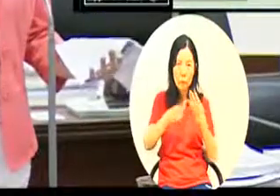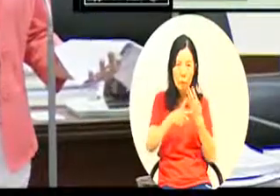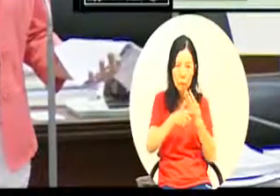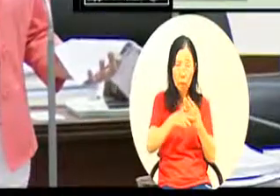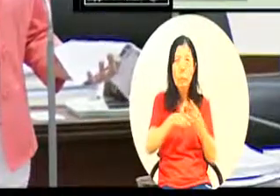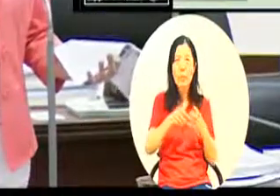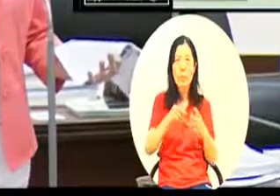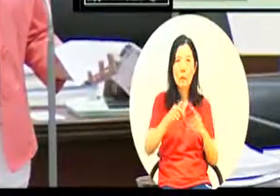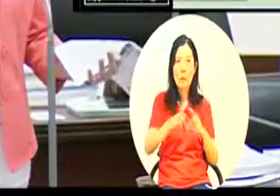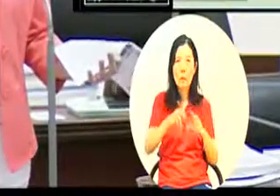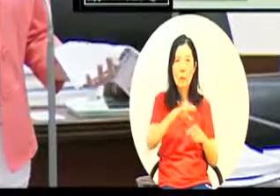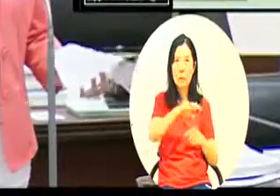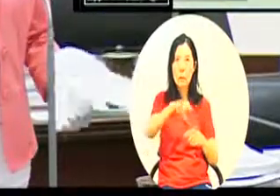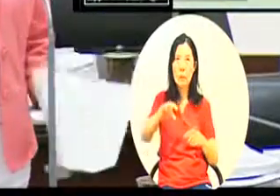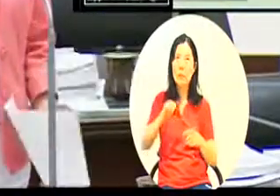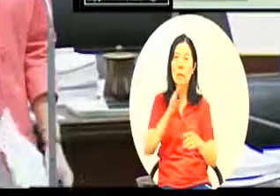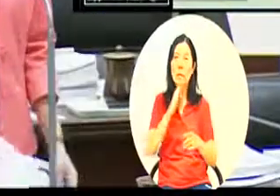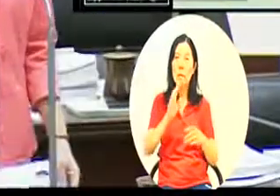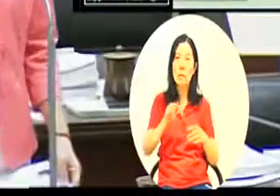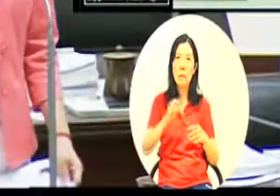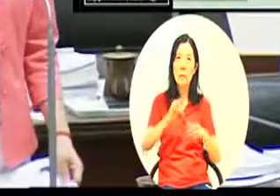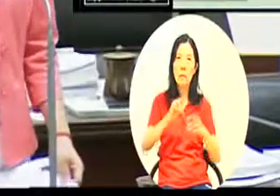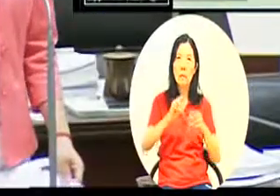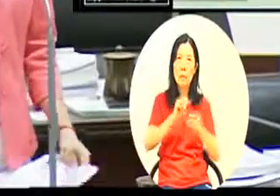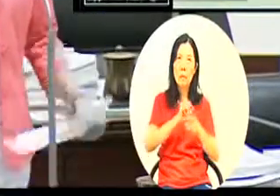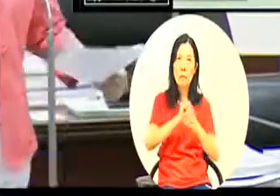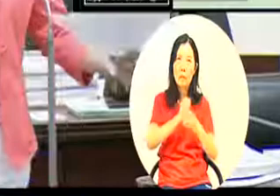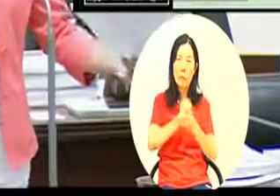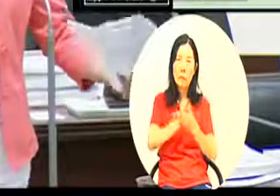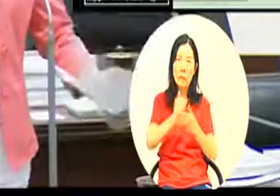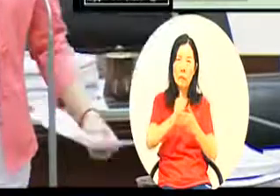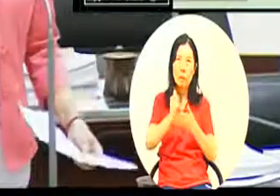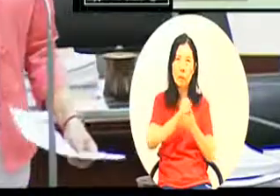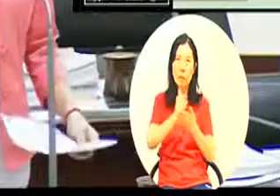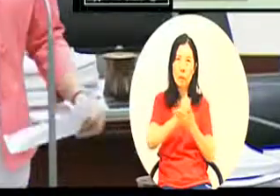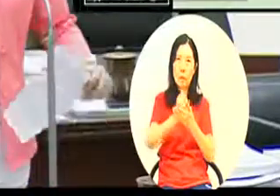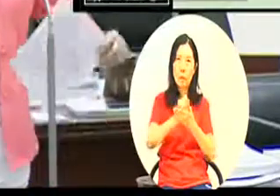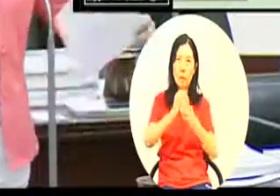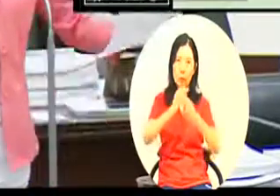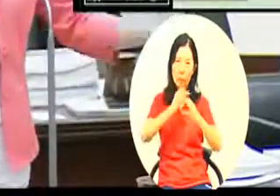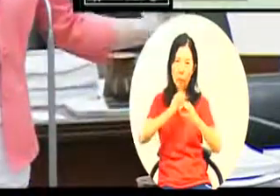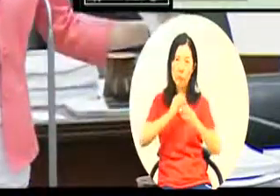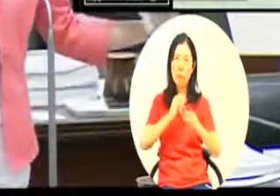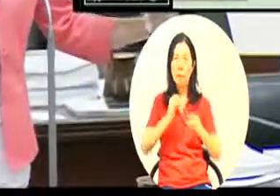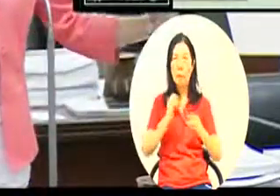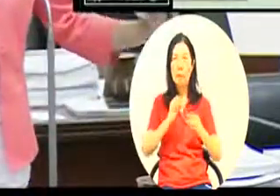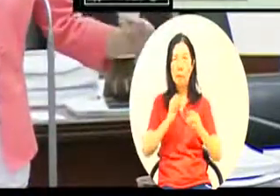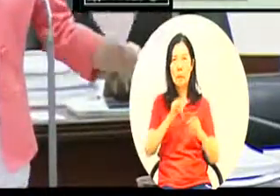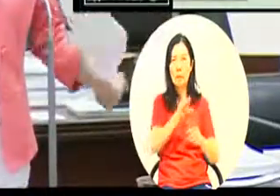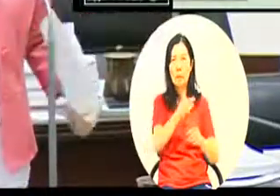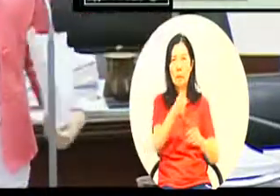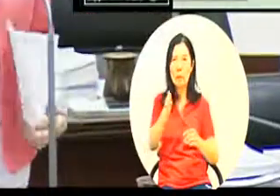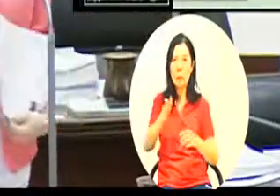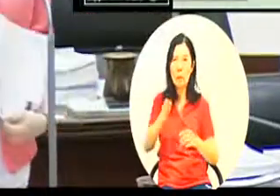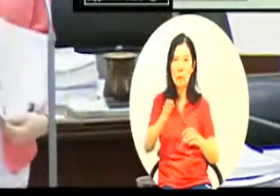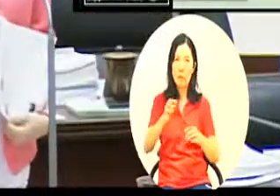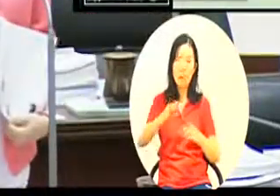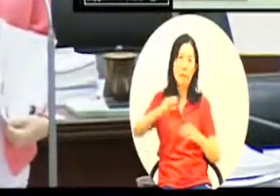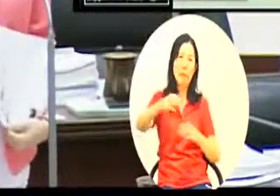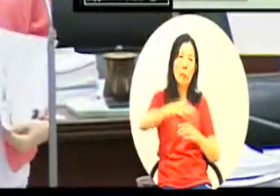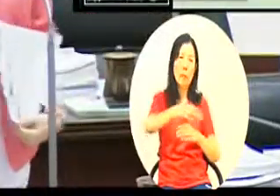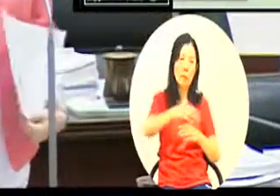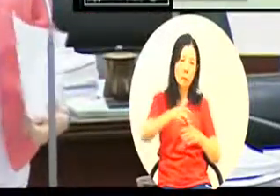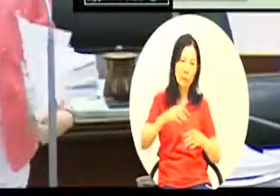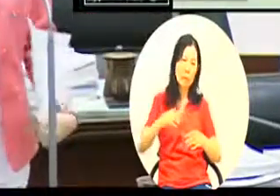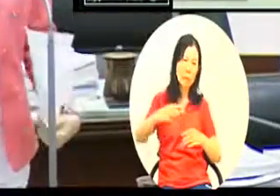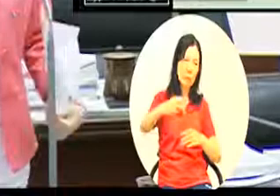啦。那每一次呢，大卡车真的是，我呐大概开沿海路吼，有时候真的常常被前后左右都被大卡车包